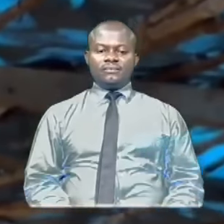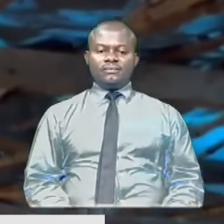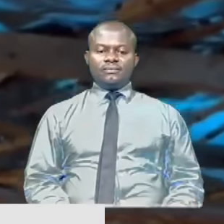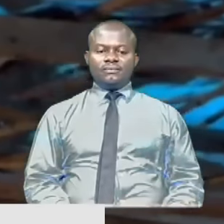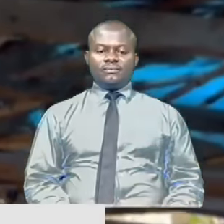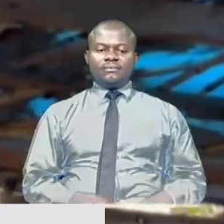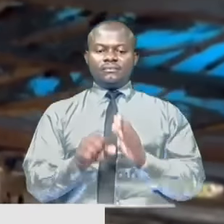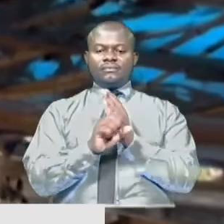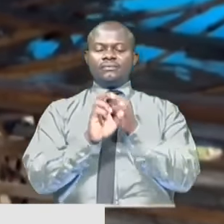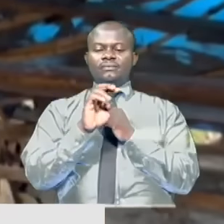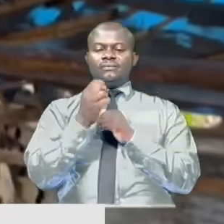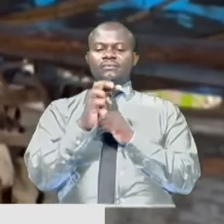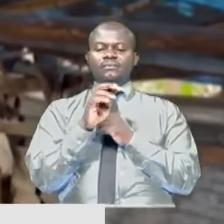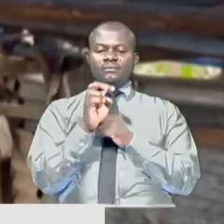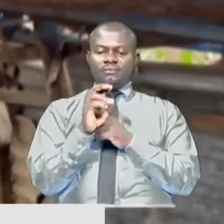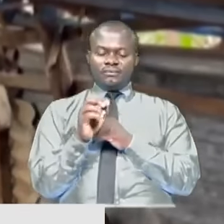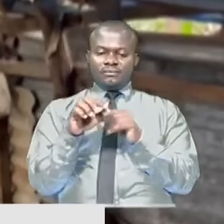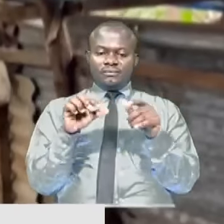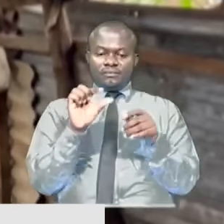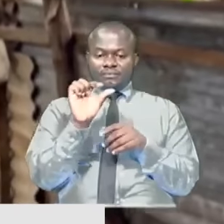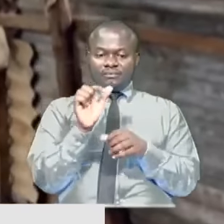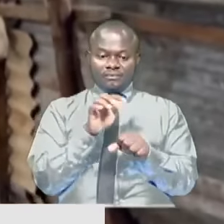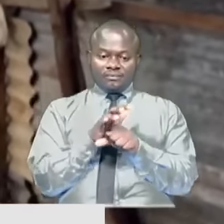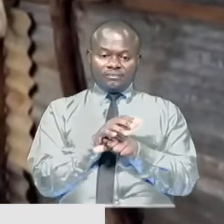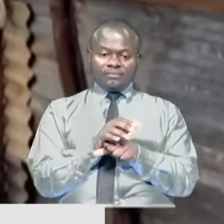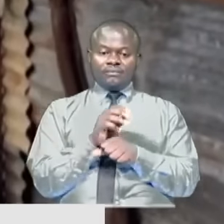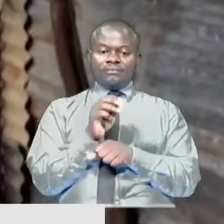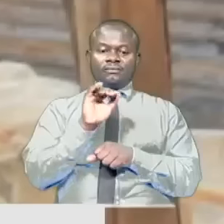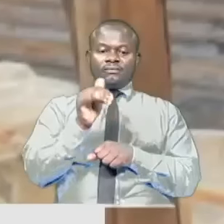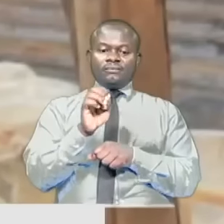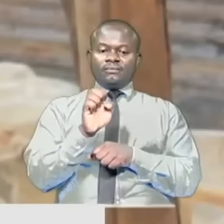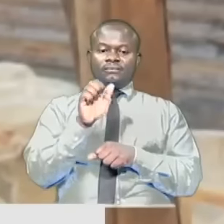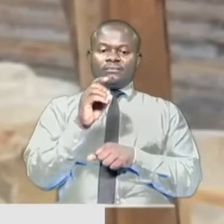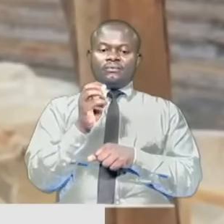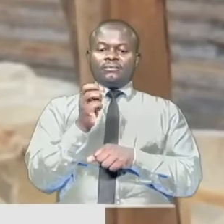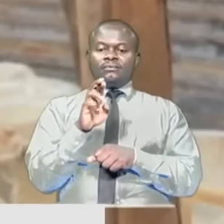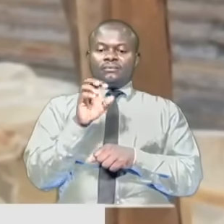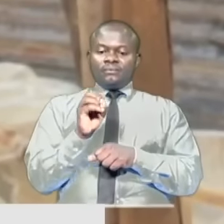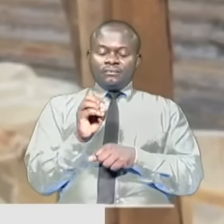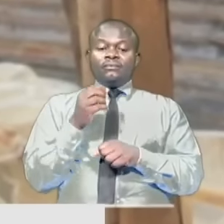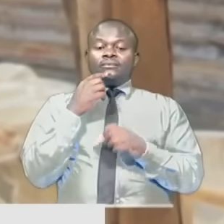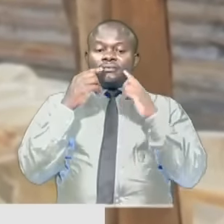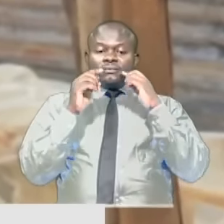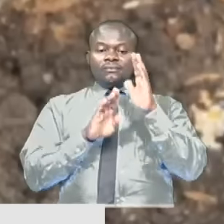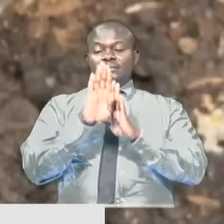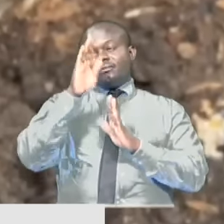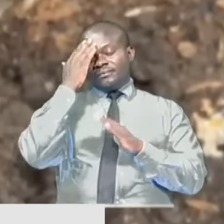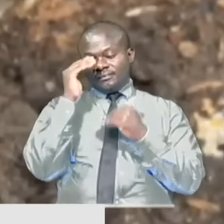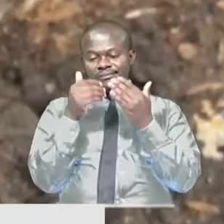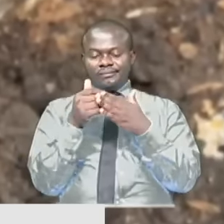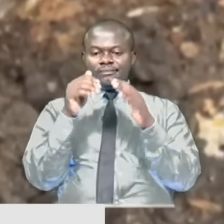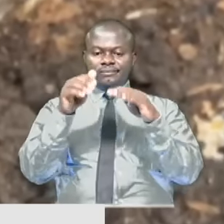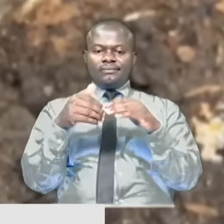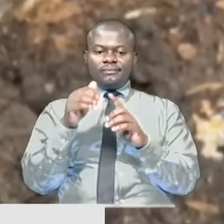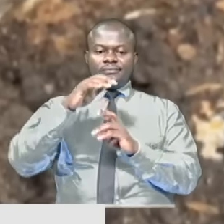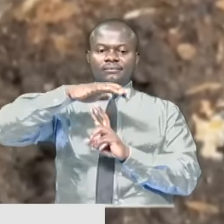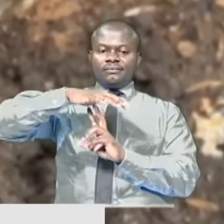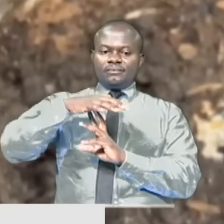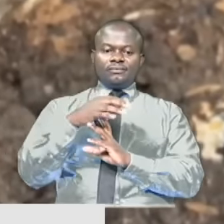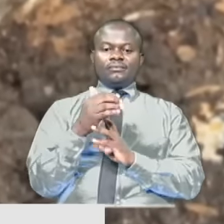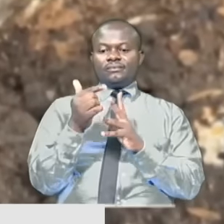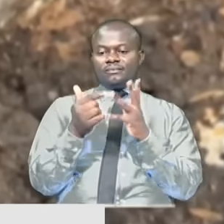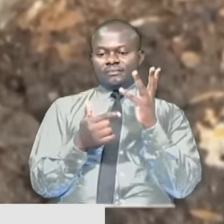Mu murenge wa Rugerero ku buso buto cyane tubana mbazi Jean d'Amour ahamya ko yiteje imbere abikesha ubuhinzi bw'ibihunyo